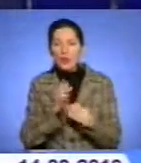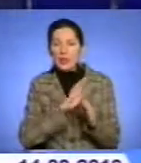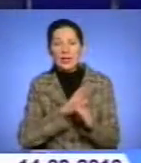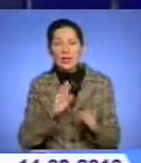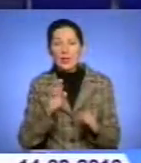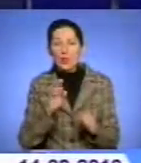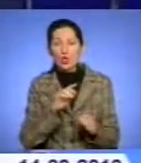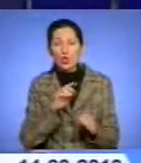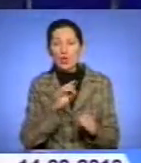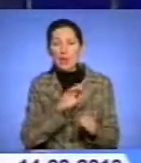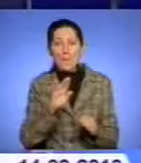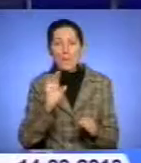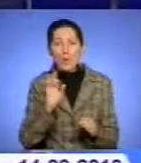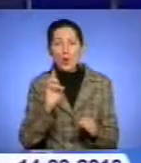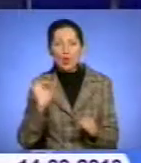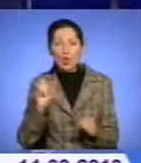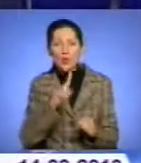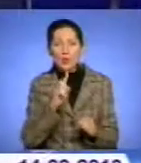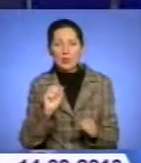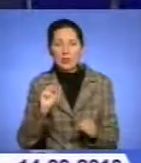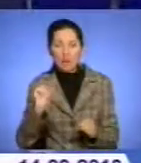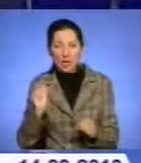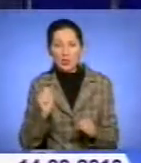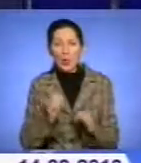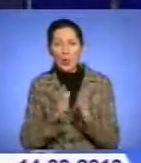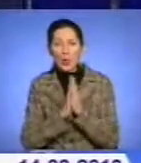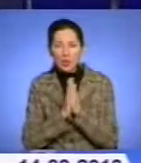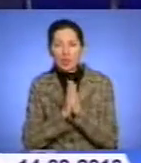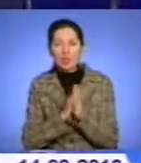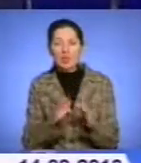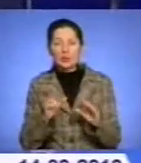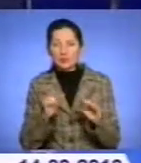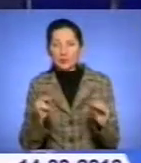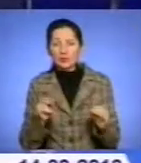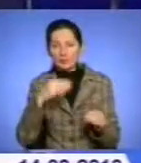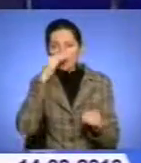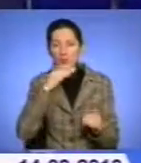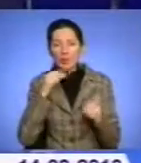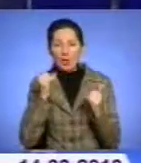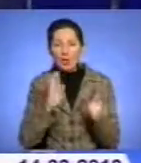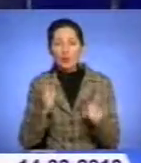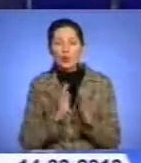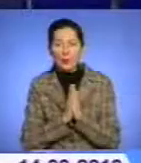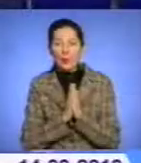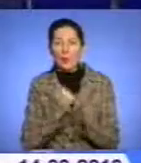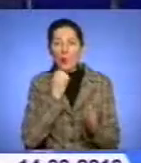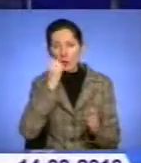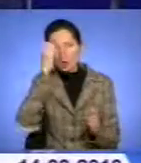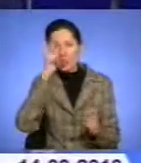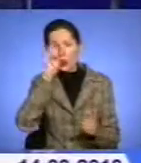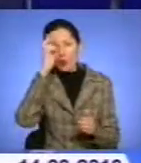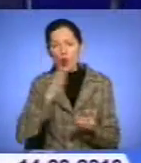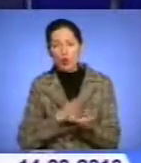Богородиці, що в Тернополі, молилися за щасливий вибір папи, а відтепер тут відправлятимуть подячні богослужіння. Про це